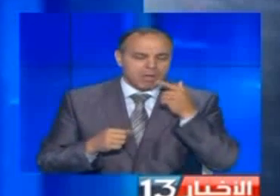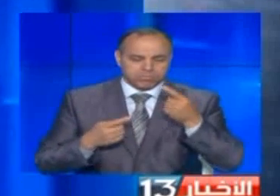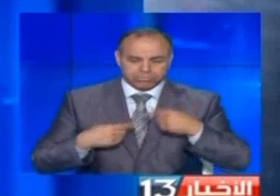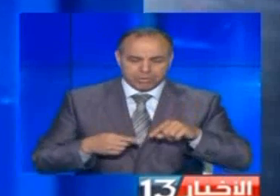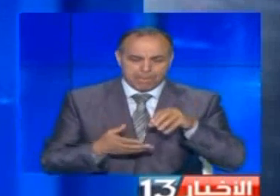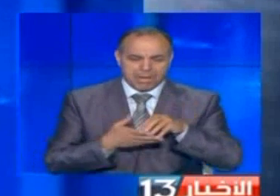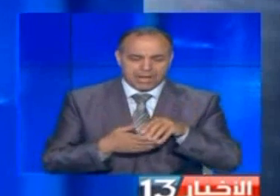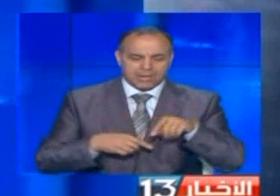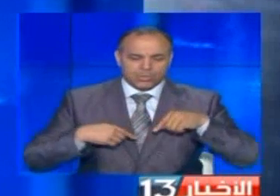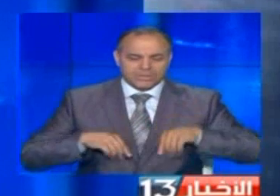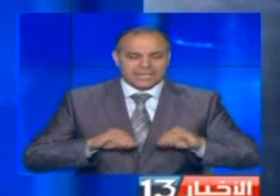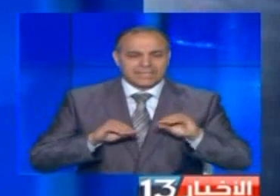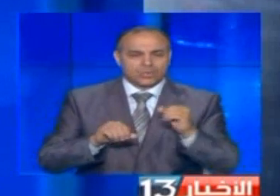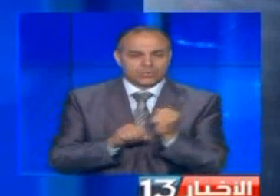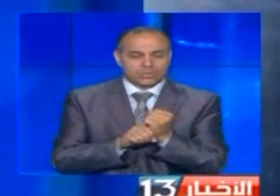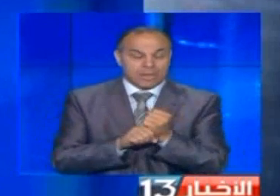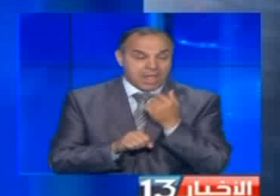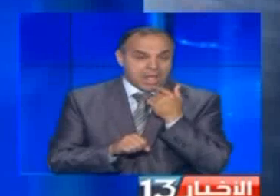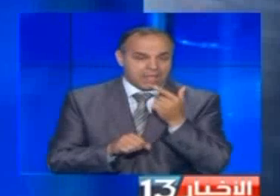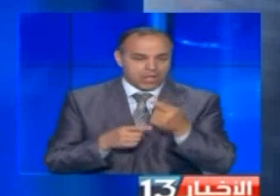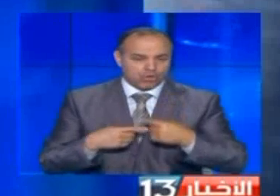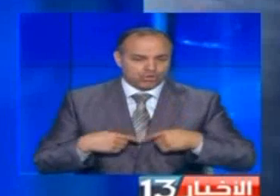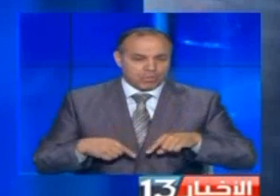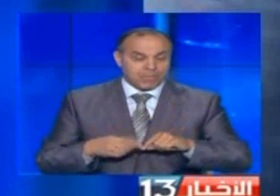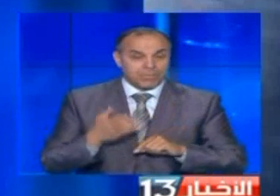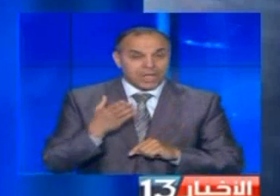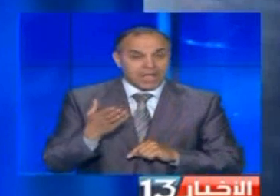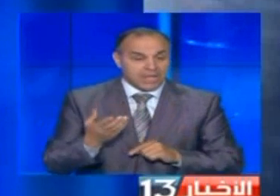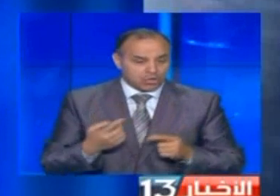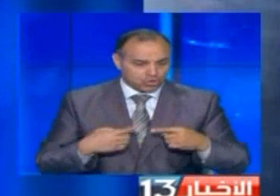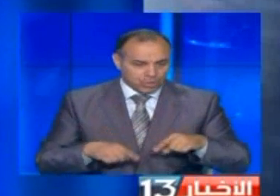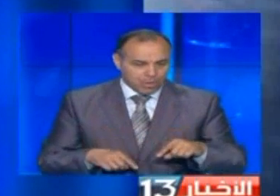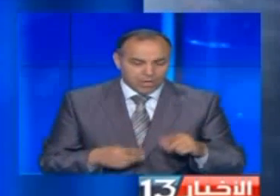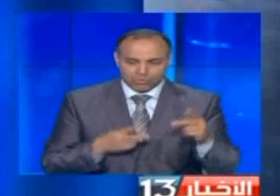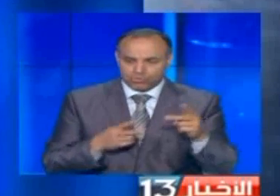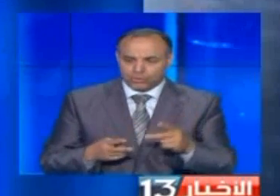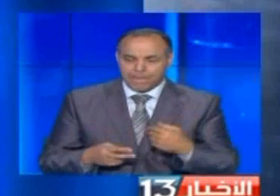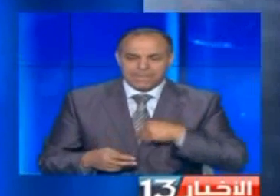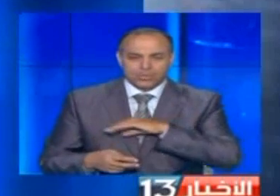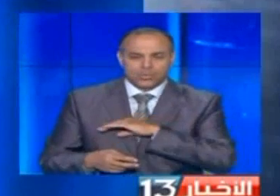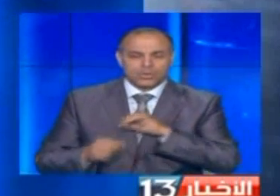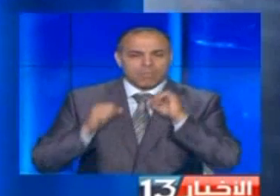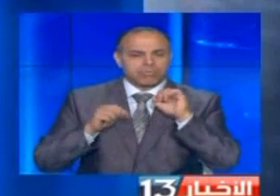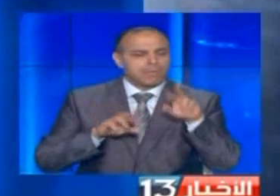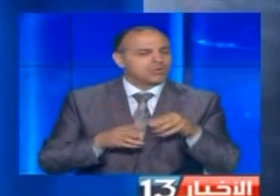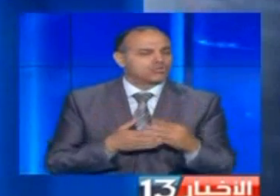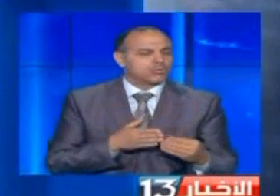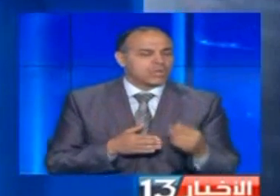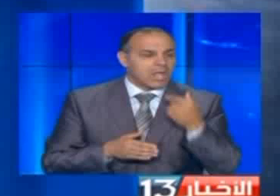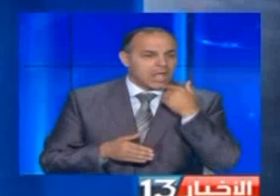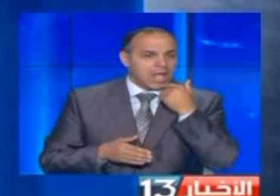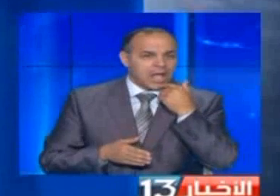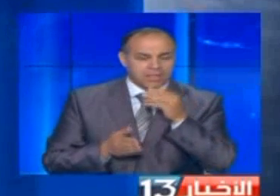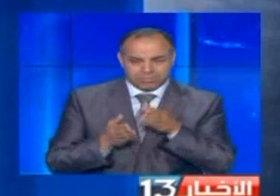اليوم بمقر وزارة التكوين المهني والتشغيل اجتماعا. هذا الاجتماع الذي لم يحضره ممثلو المعتصمين خصص